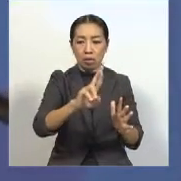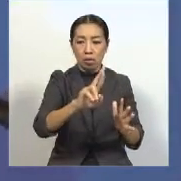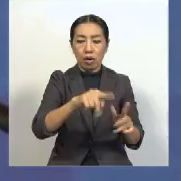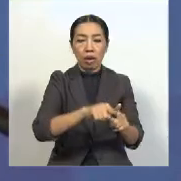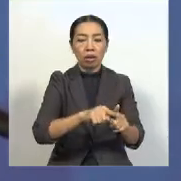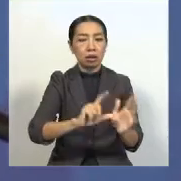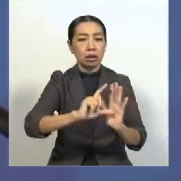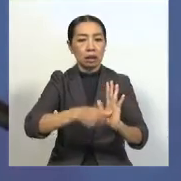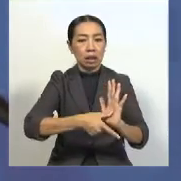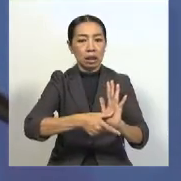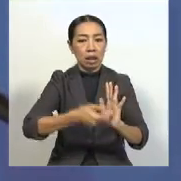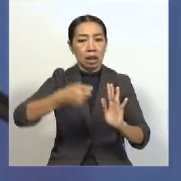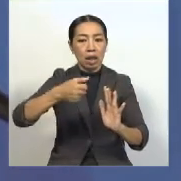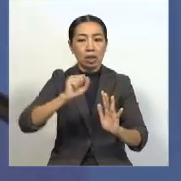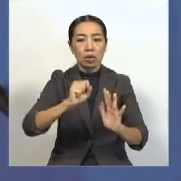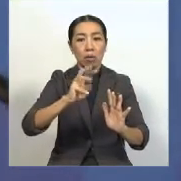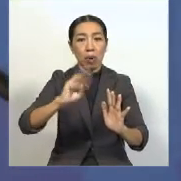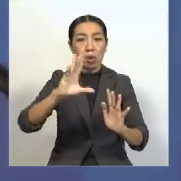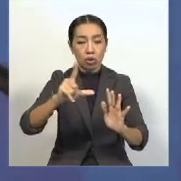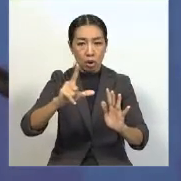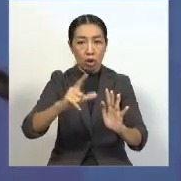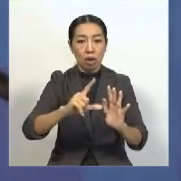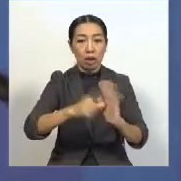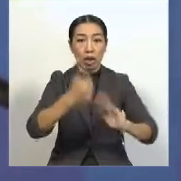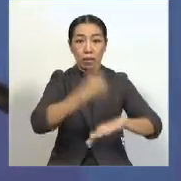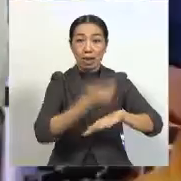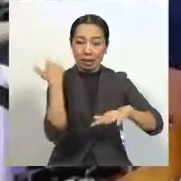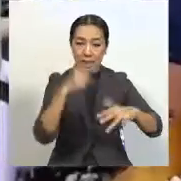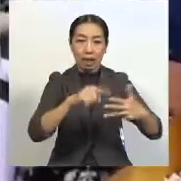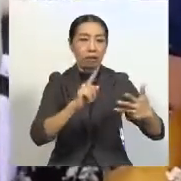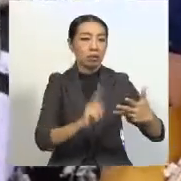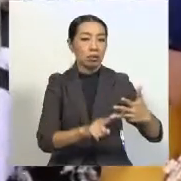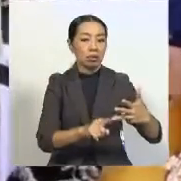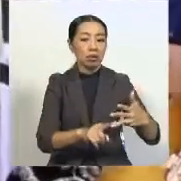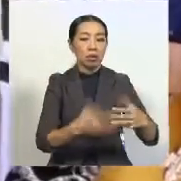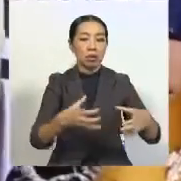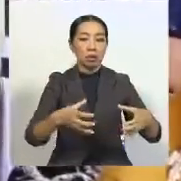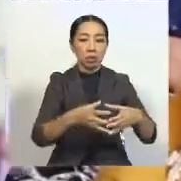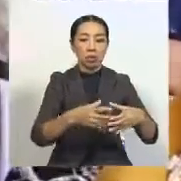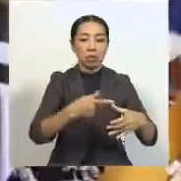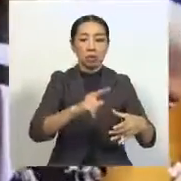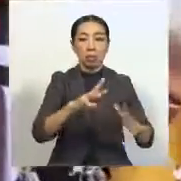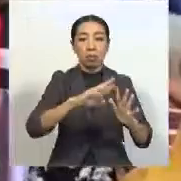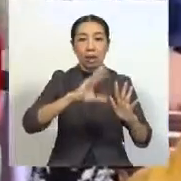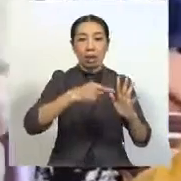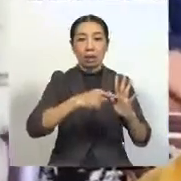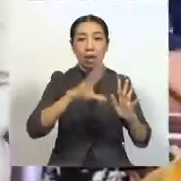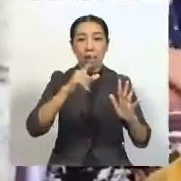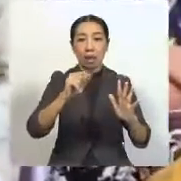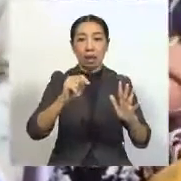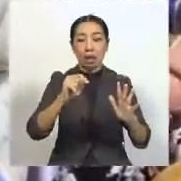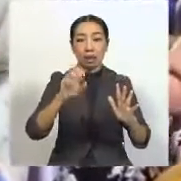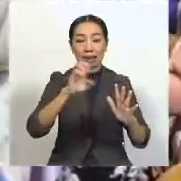บุตรอดีตเลขาธิการสภาความมั่นคงแห่งชาตินายวันมูฮัมหมัดนอมัตทาหัวหน้าพรรคประชาชาติมีการจัดเสวน